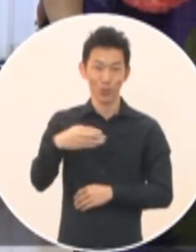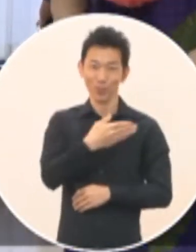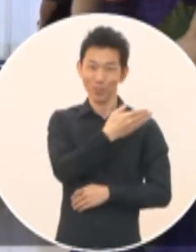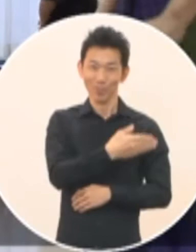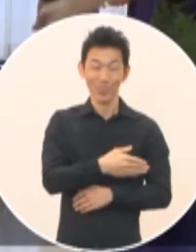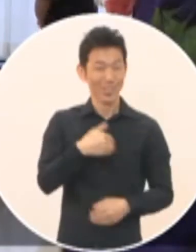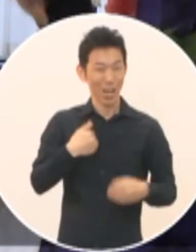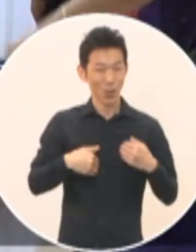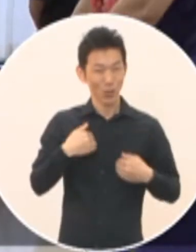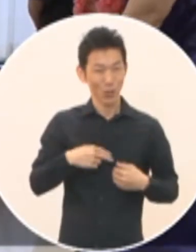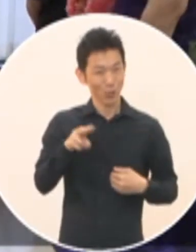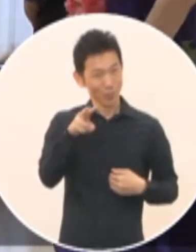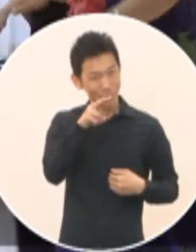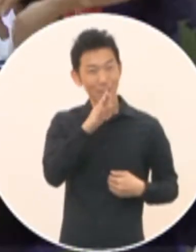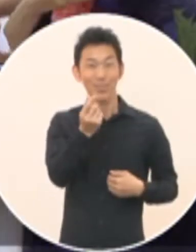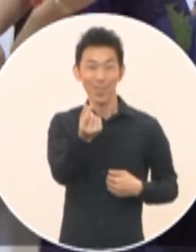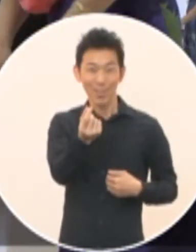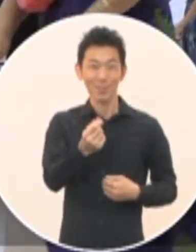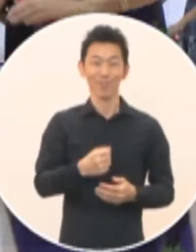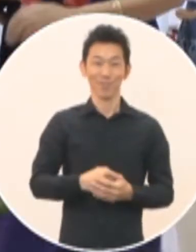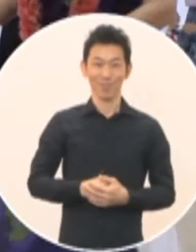皆さん楽しそうですね。